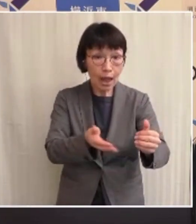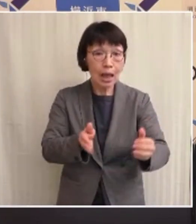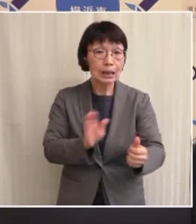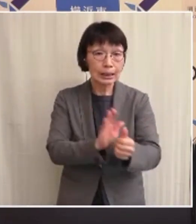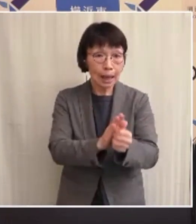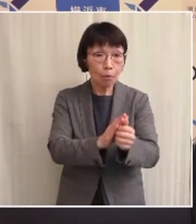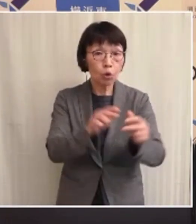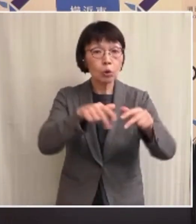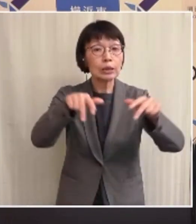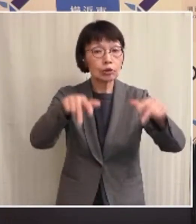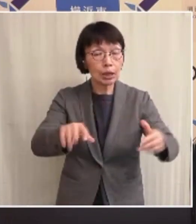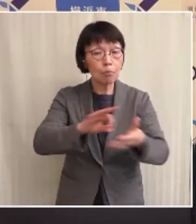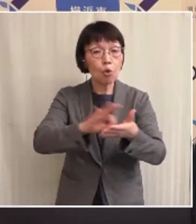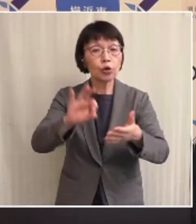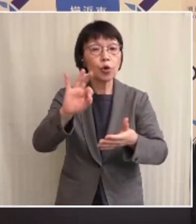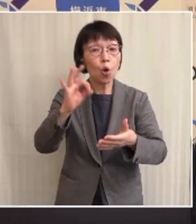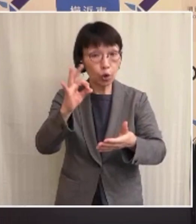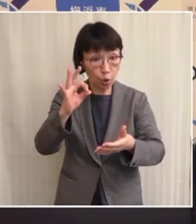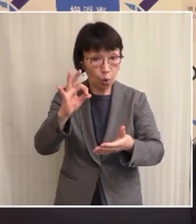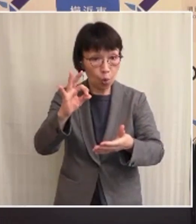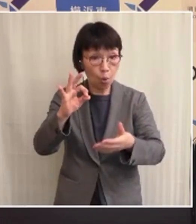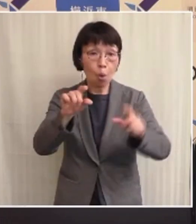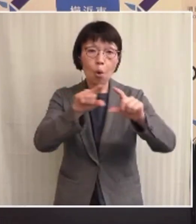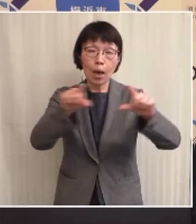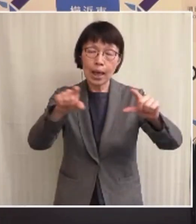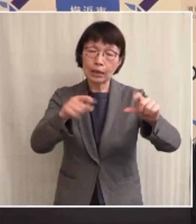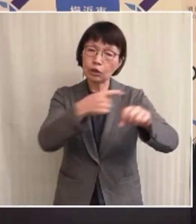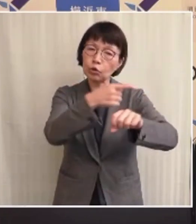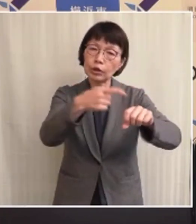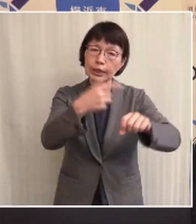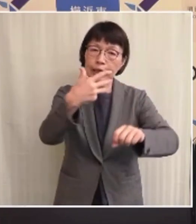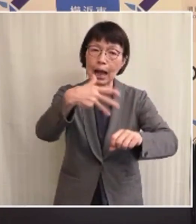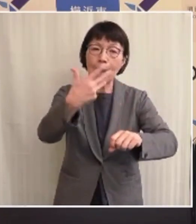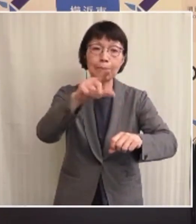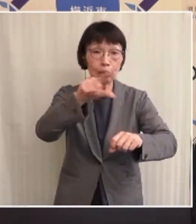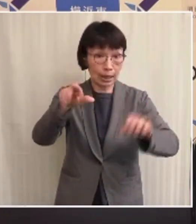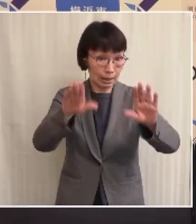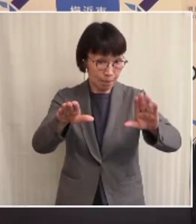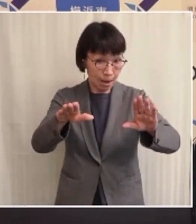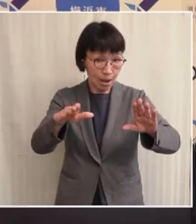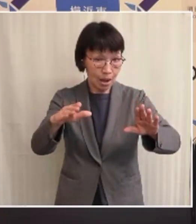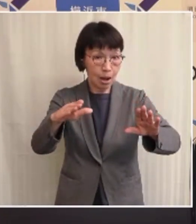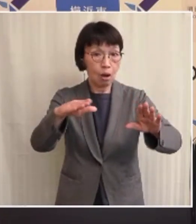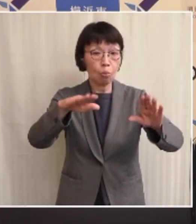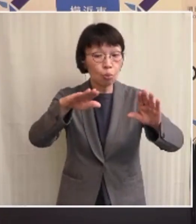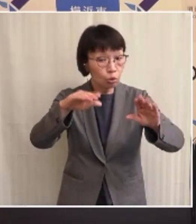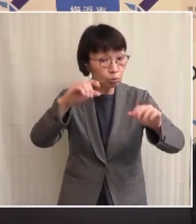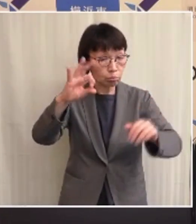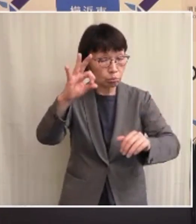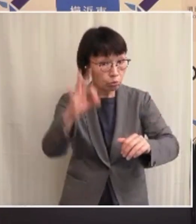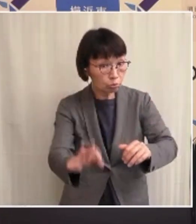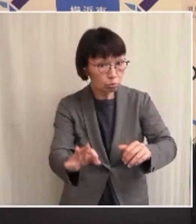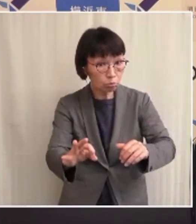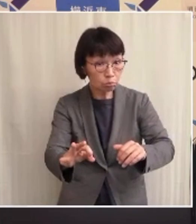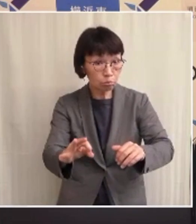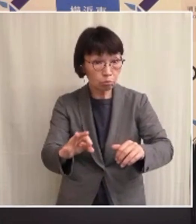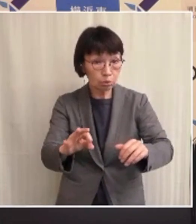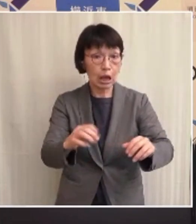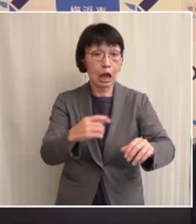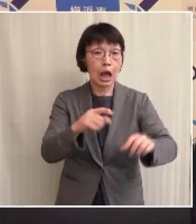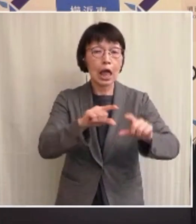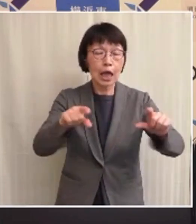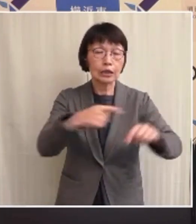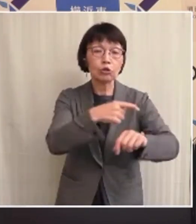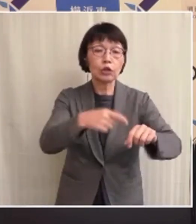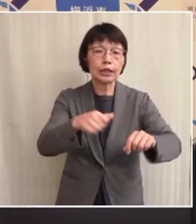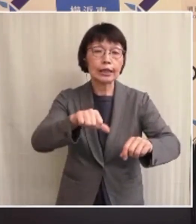用料を、平日の1時間800円から平日の1時間500円に値下げをいたします